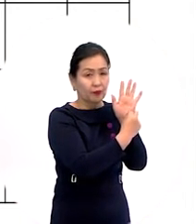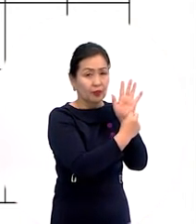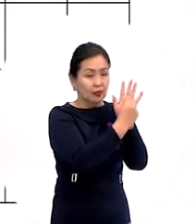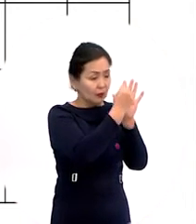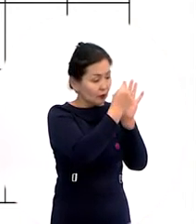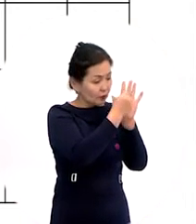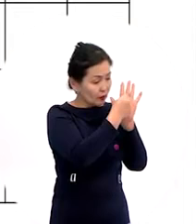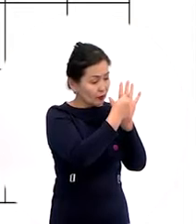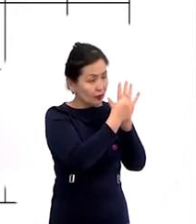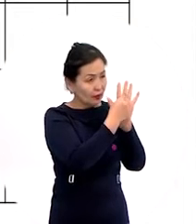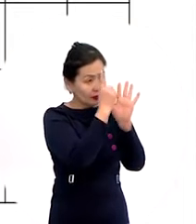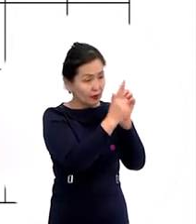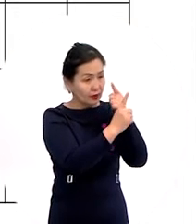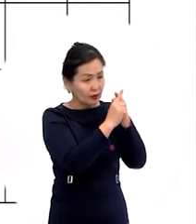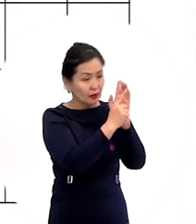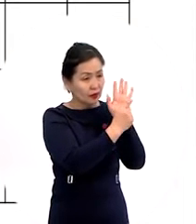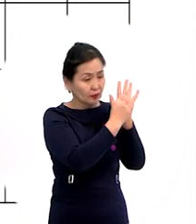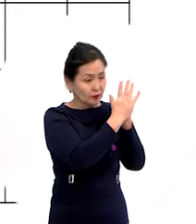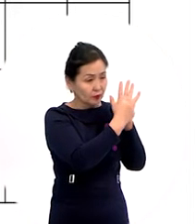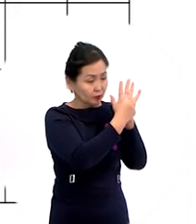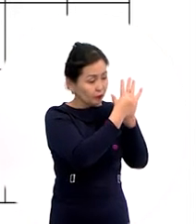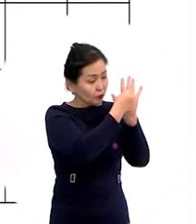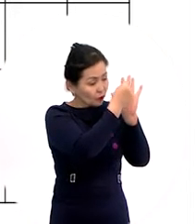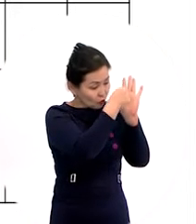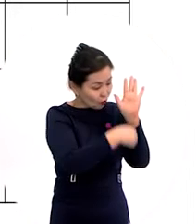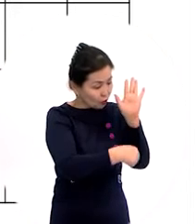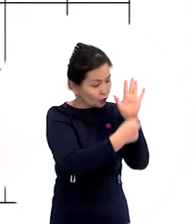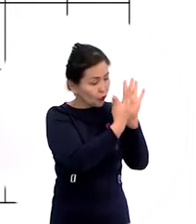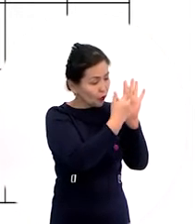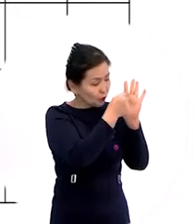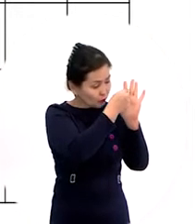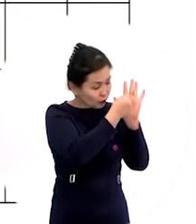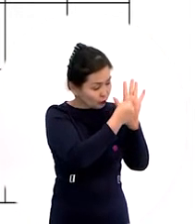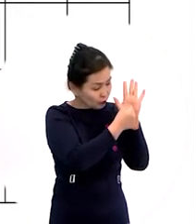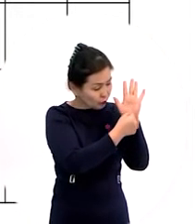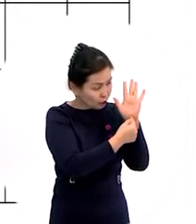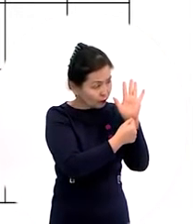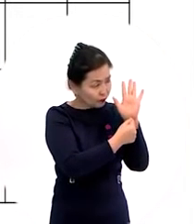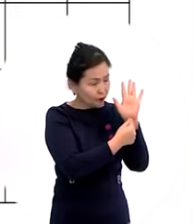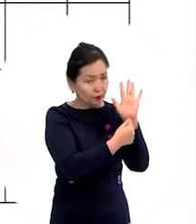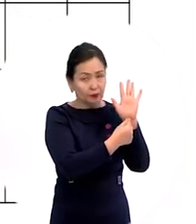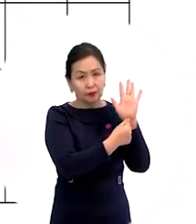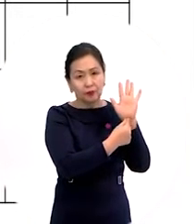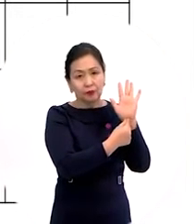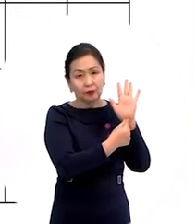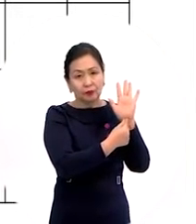Дахиад нэг цаг дээр нь тэмдэглэлээ. Доош нь гурван нүд зураарай.